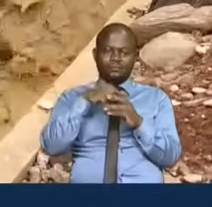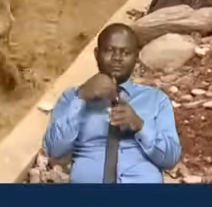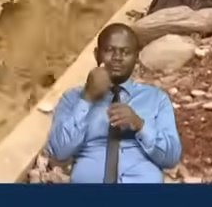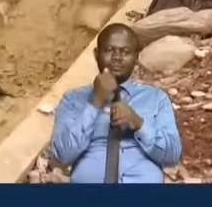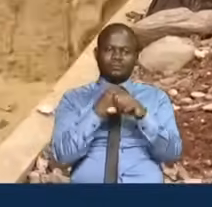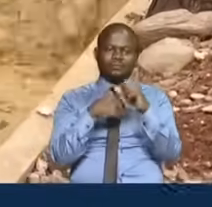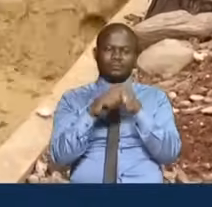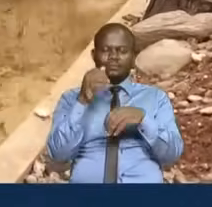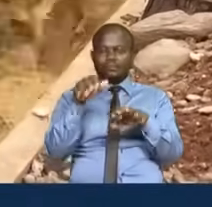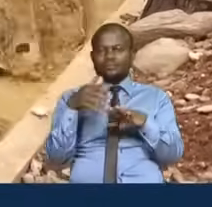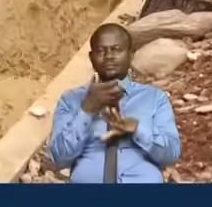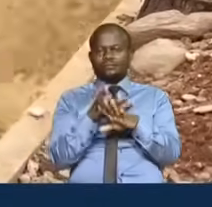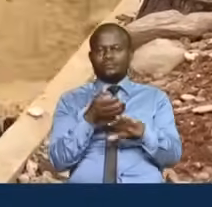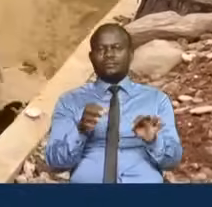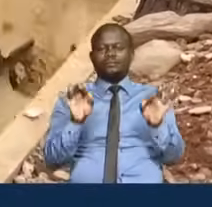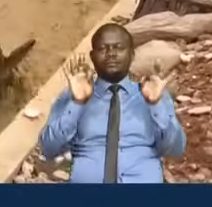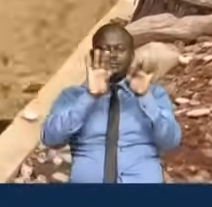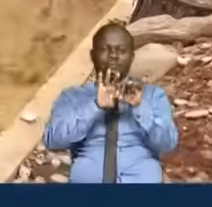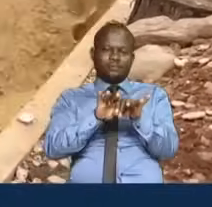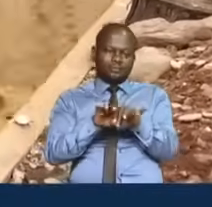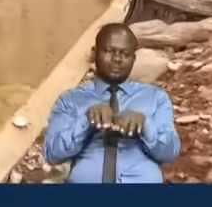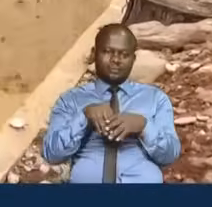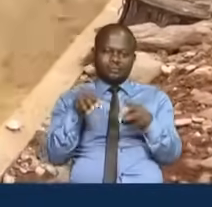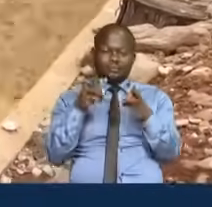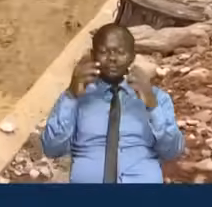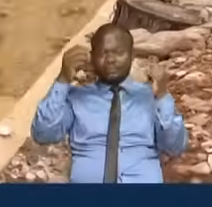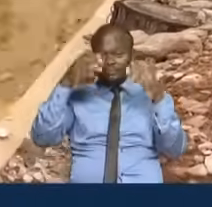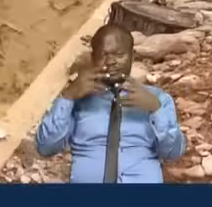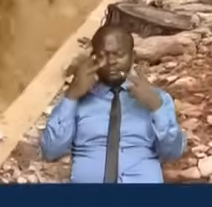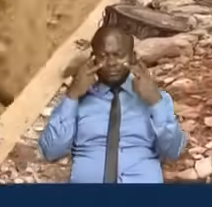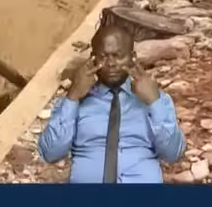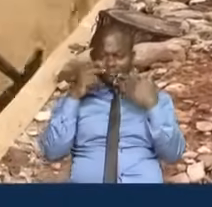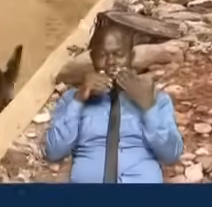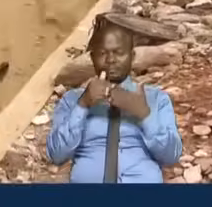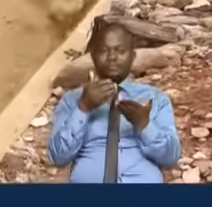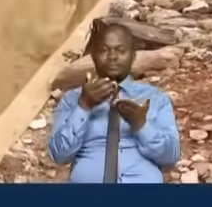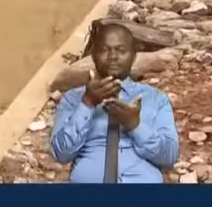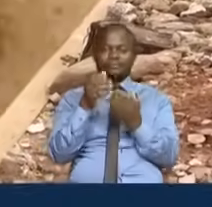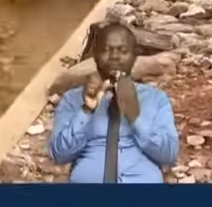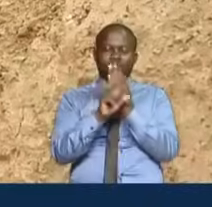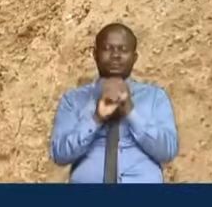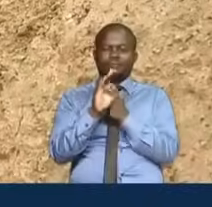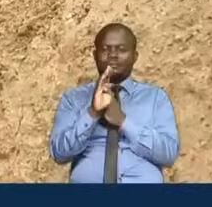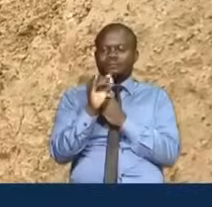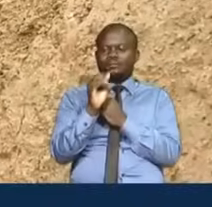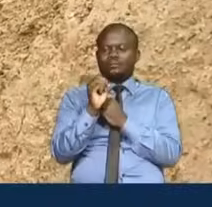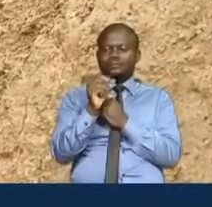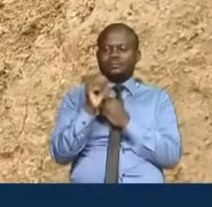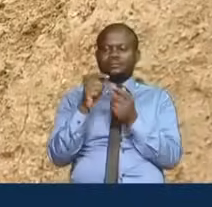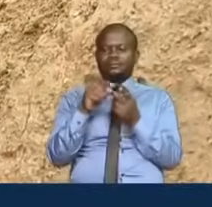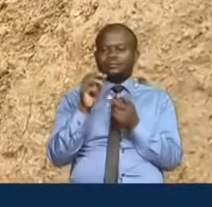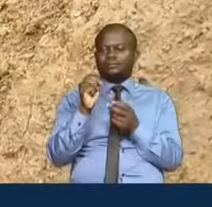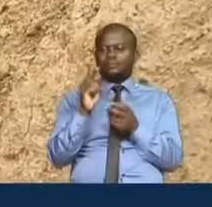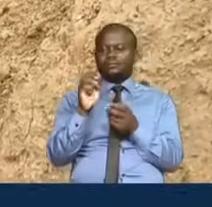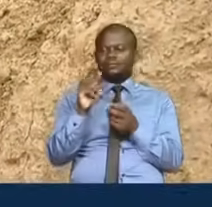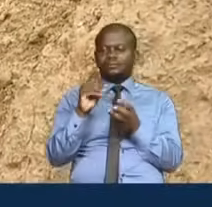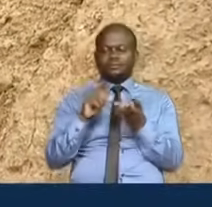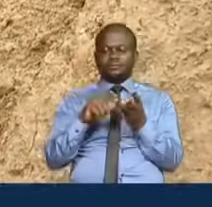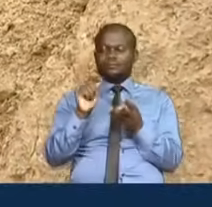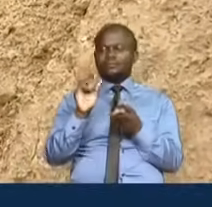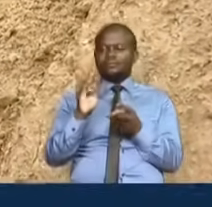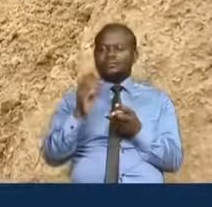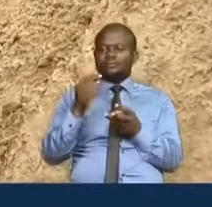ibikorwa by'ubucukuzi bw'amabuye y'agaciro uburyo bufatika harimo umurenge wa Byimana Mwendo Kabagari na